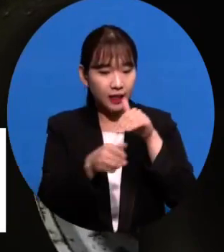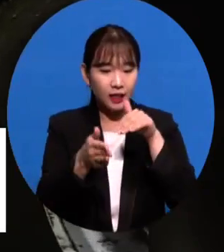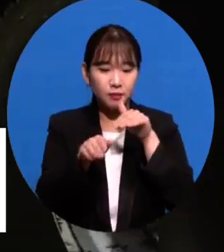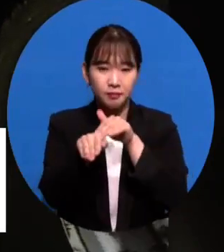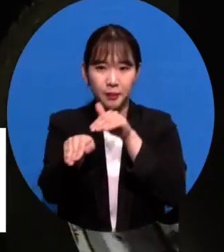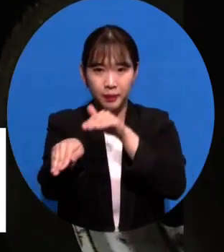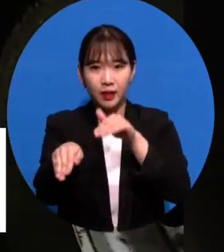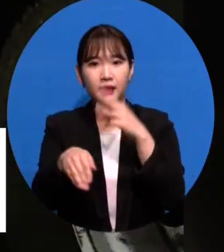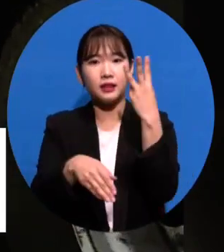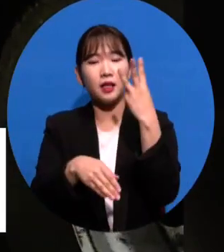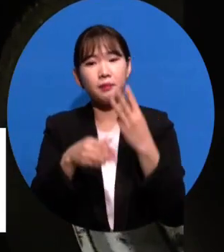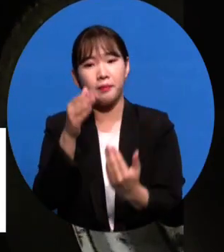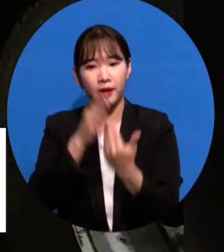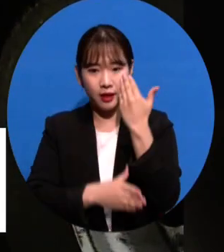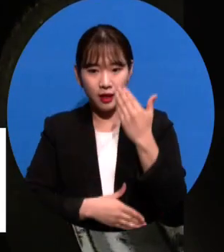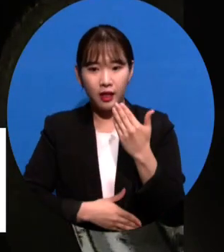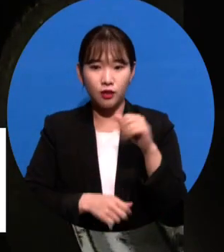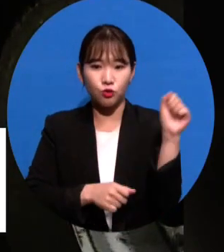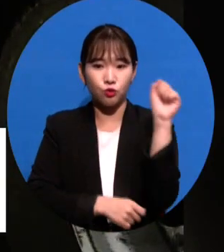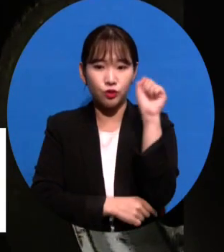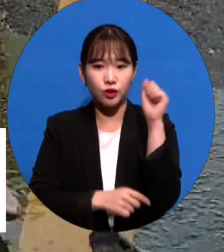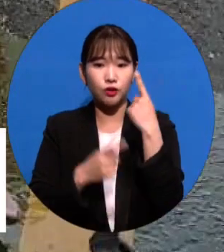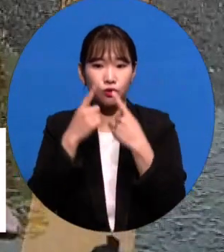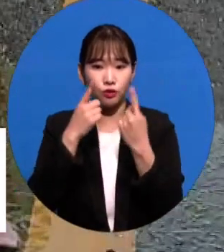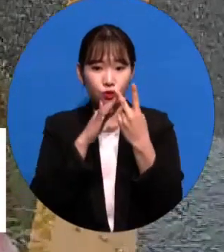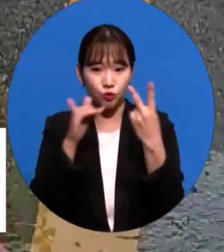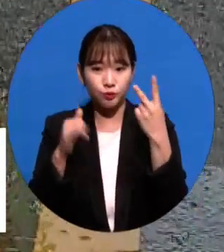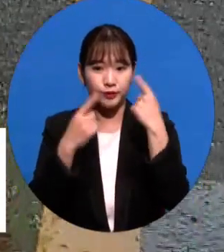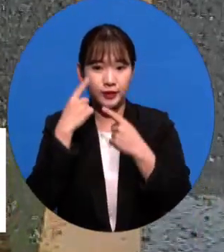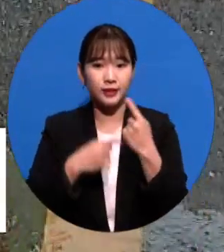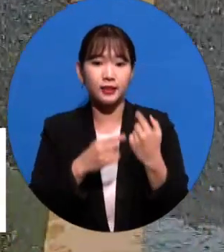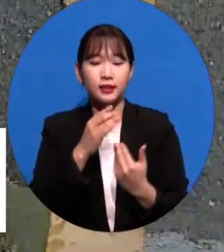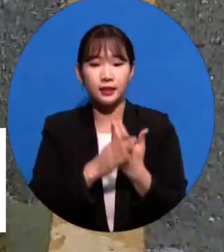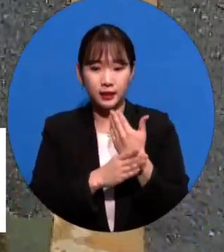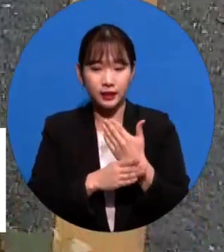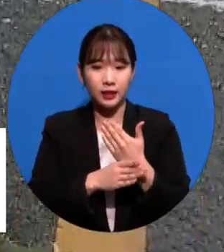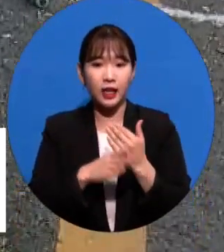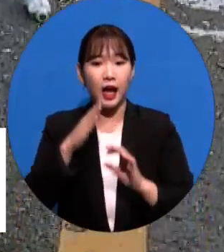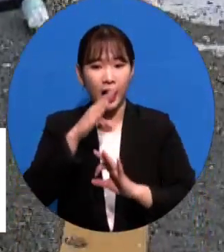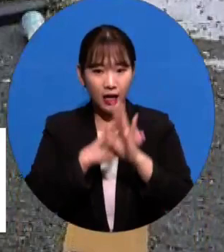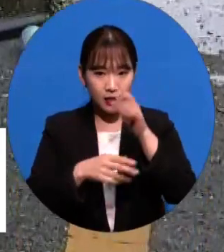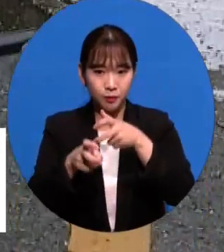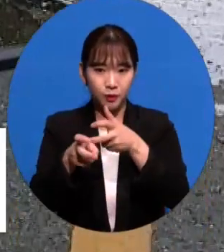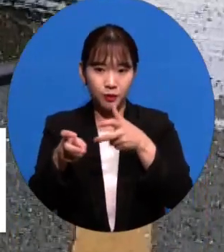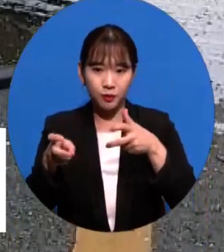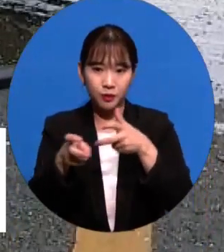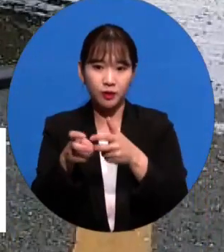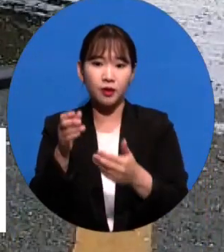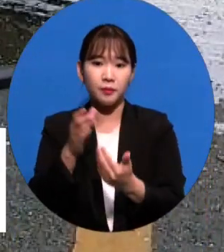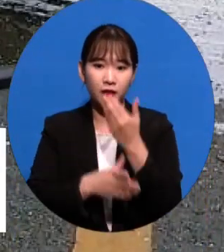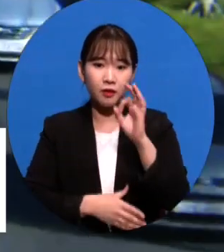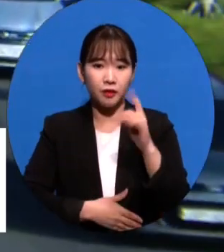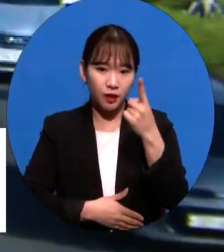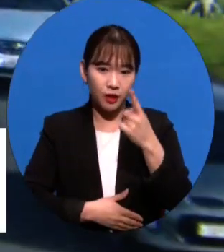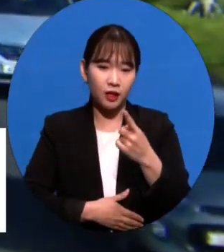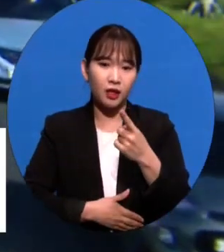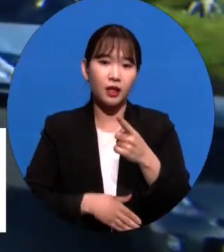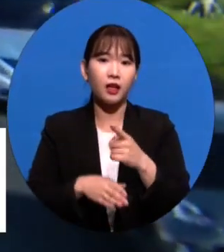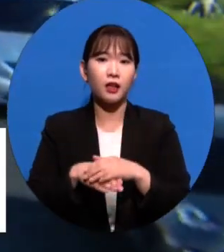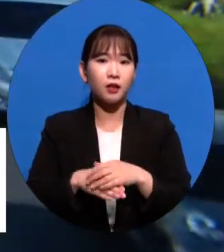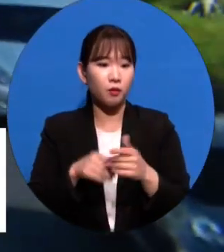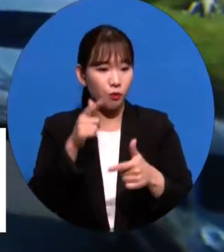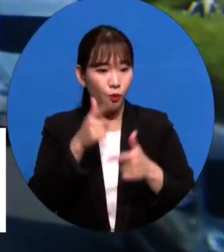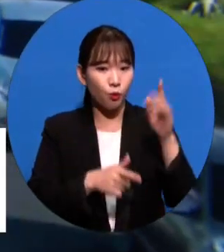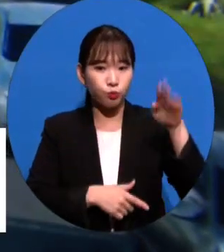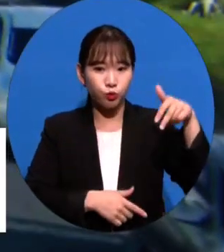사고가 발생해 운전자 등 2명이 부상을 입었습니다. 출근길 교통사고 여파로 영산강 하구둑 도로를 비롯해